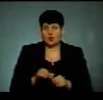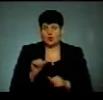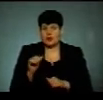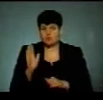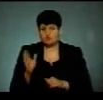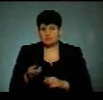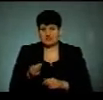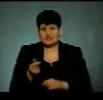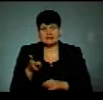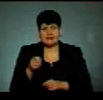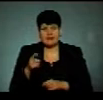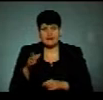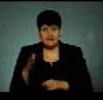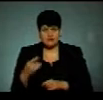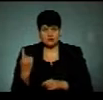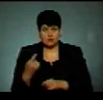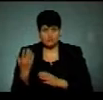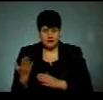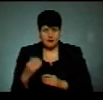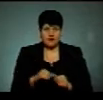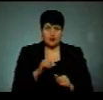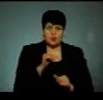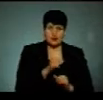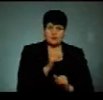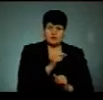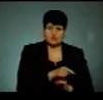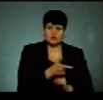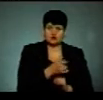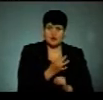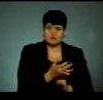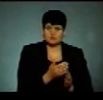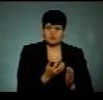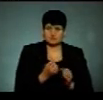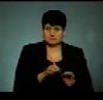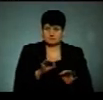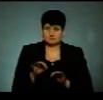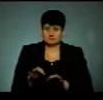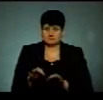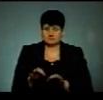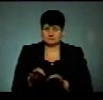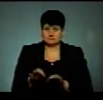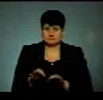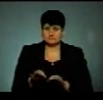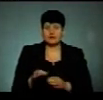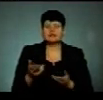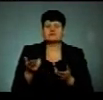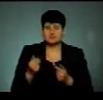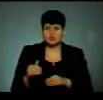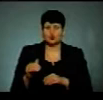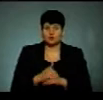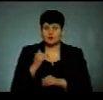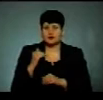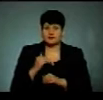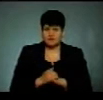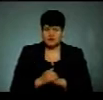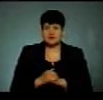платити за газ за куби, і окремо за те, що цей газ йде до наших домівок. Ну, так, звичайно, ще раз доброго вечора.